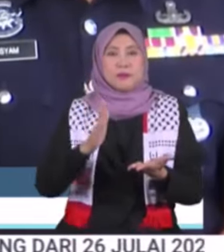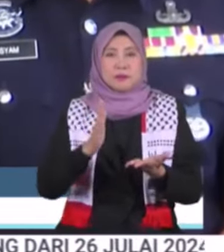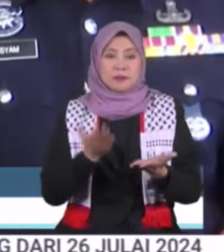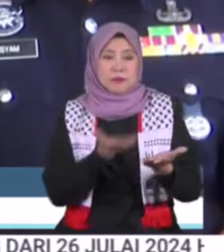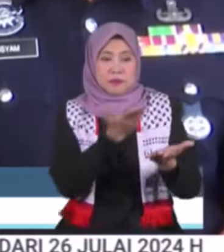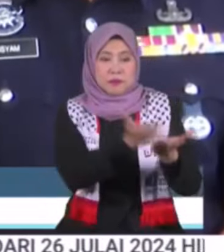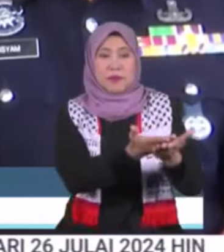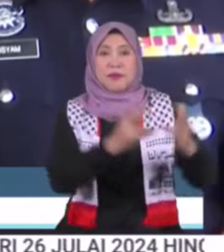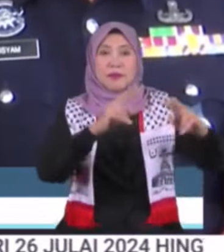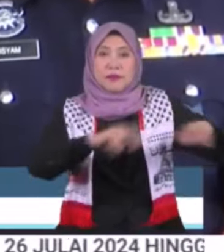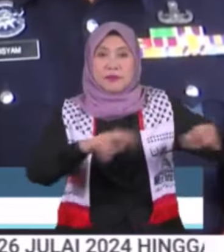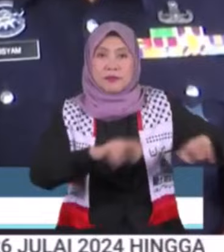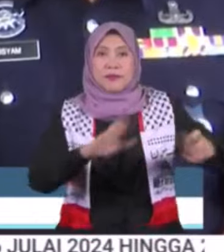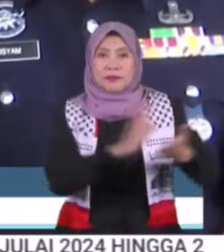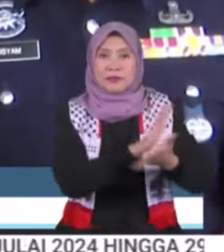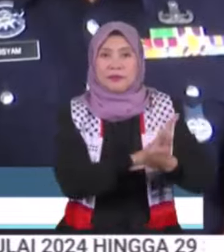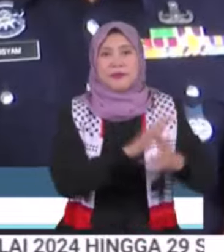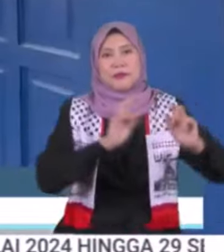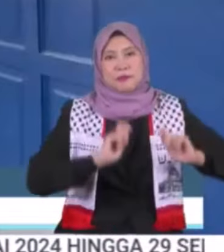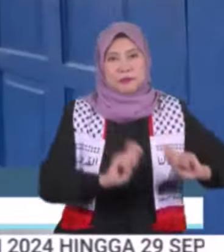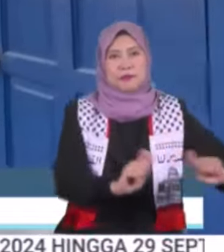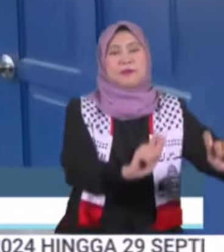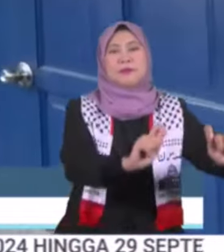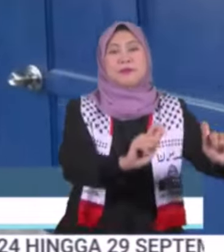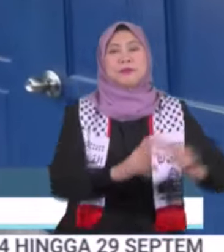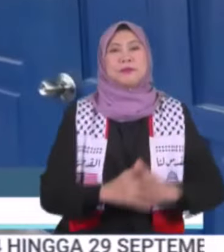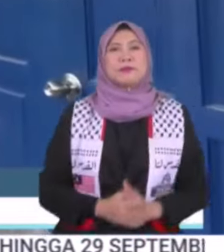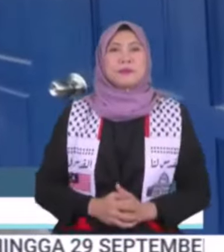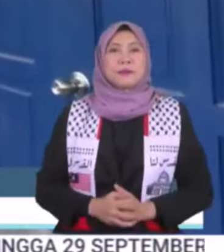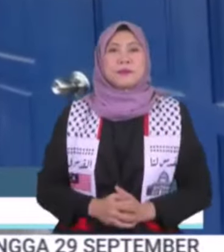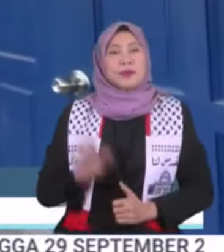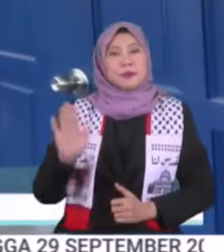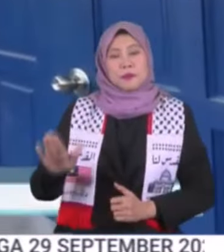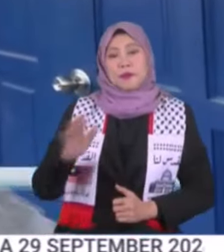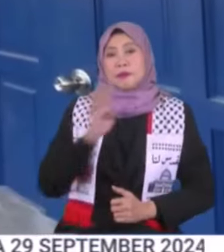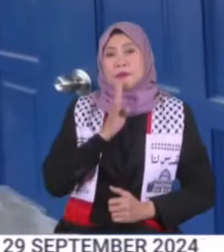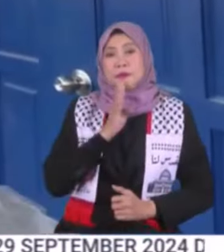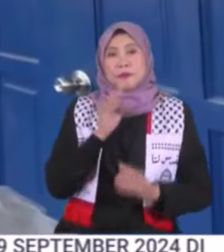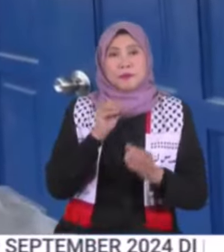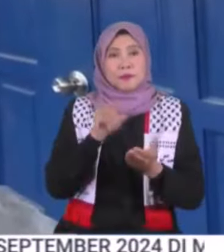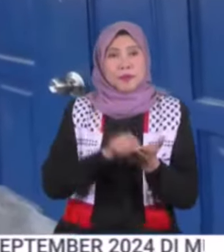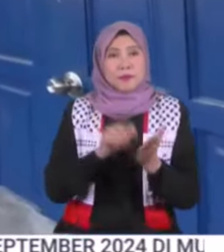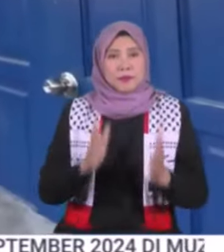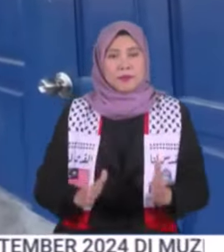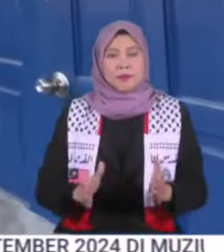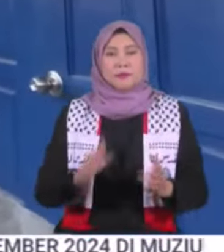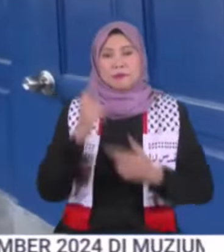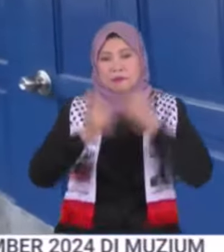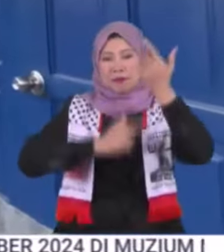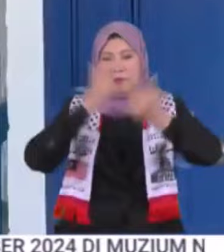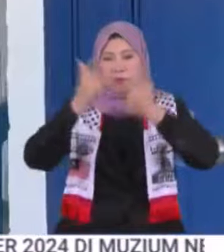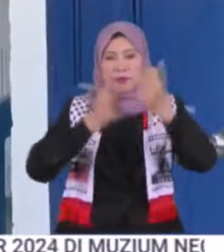ini untuk tindakan selanjutnya. Beliau bercakap kepada pemberita selepas